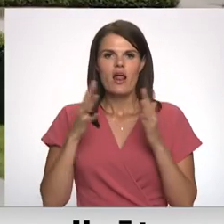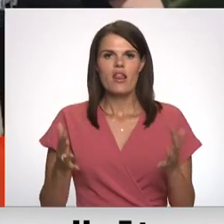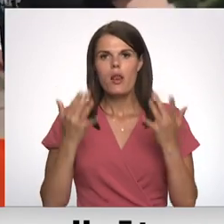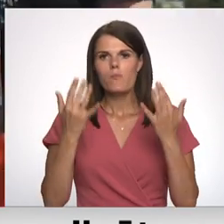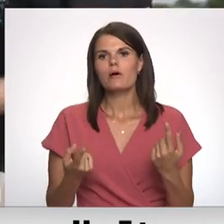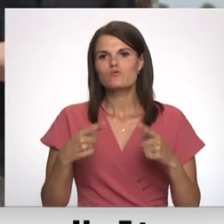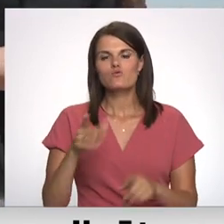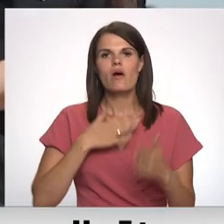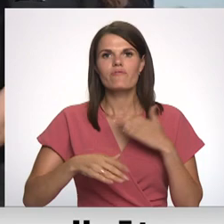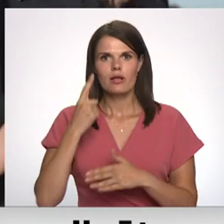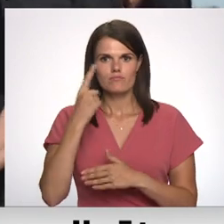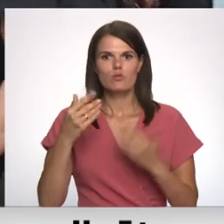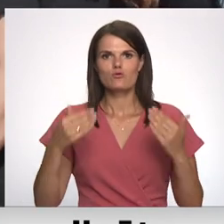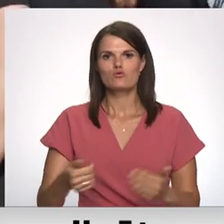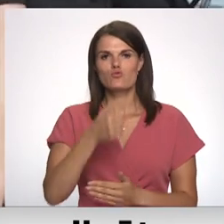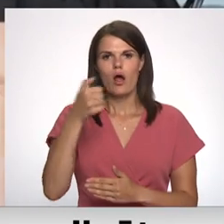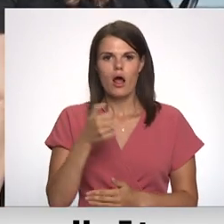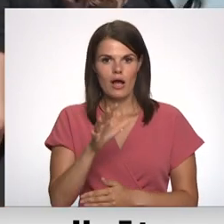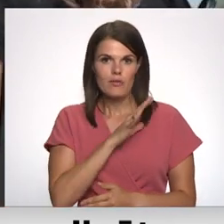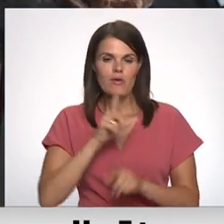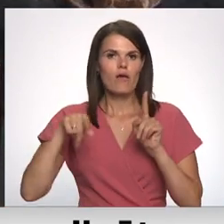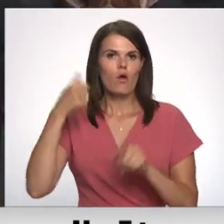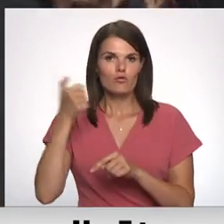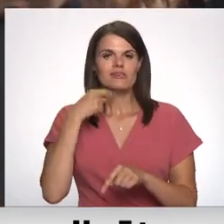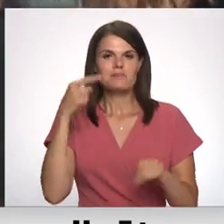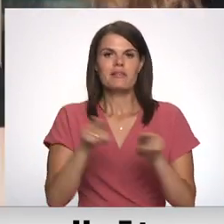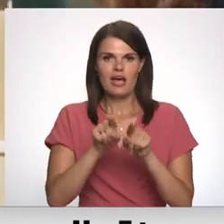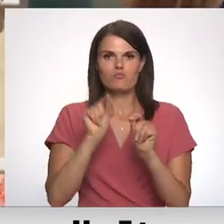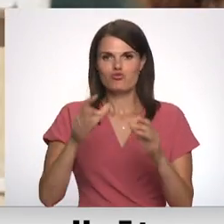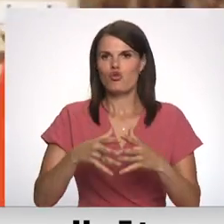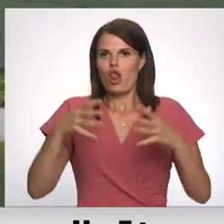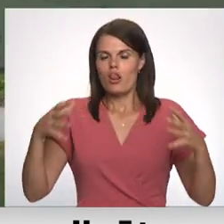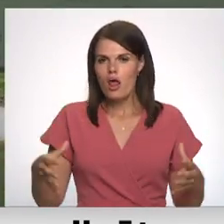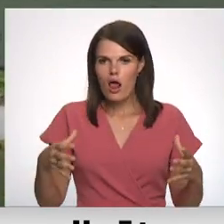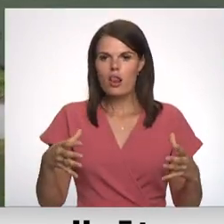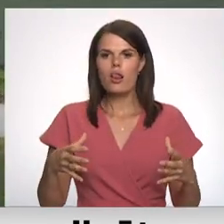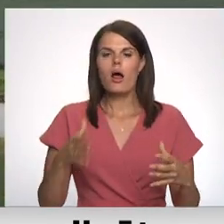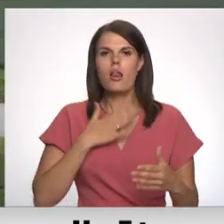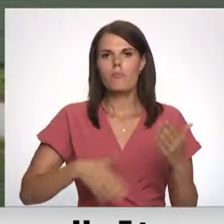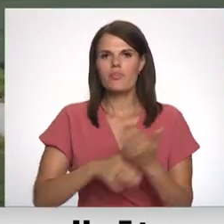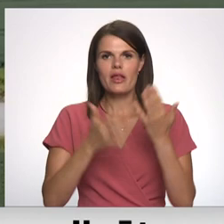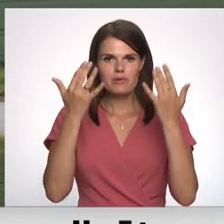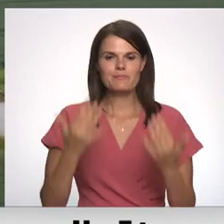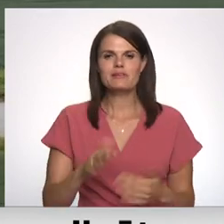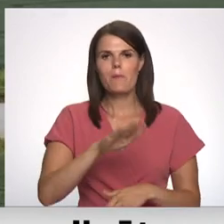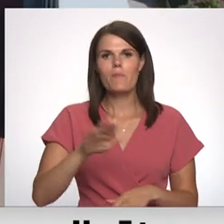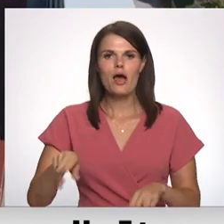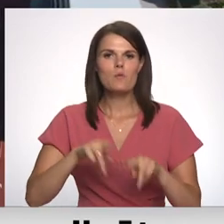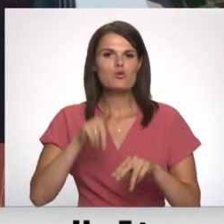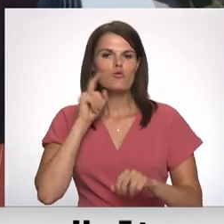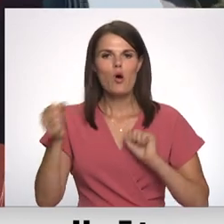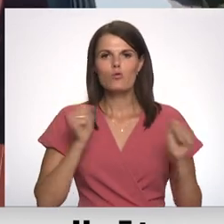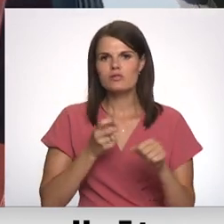vēlamies izcelt, kas arī notika šogad, bet vēlamies nākamgad lielākā tādā mērogā. Pirmkārt, ir labdarības pasākums bērniem un jauniešiem